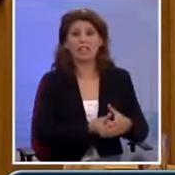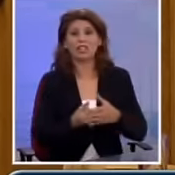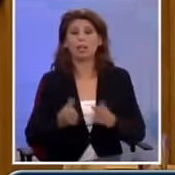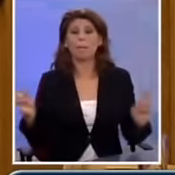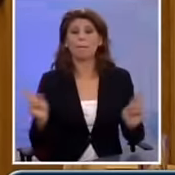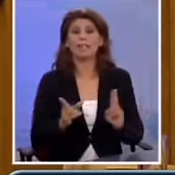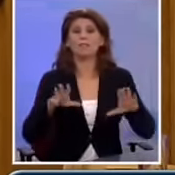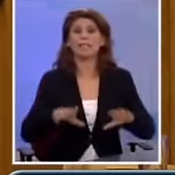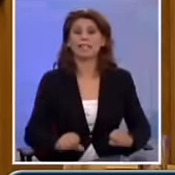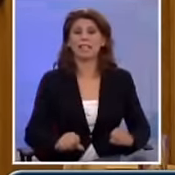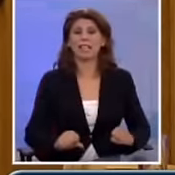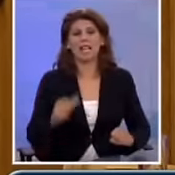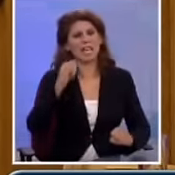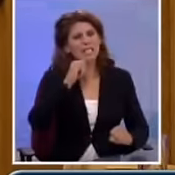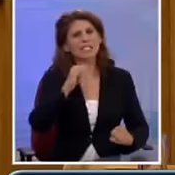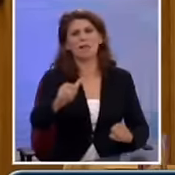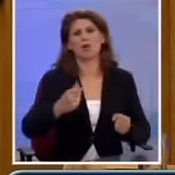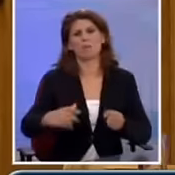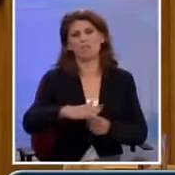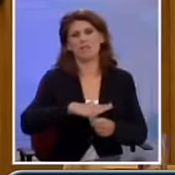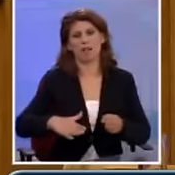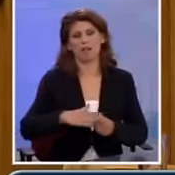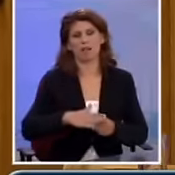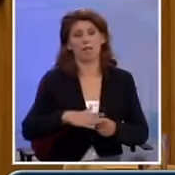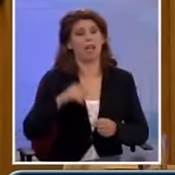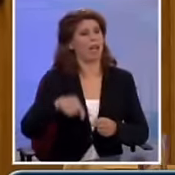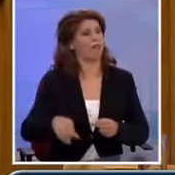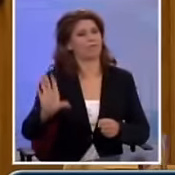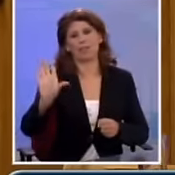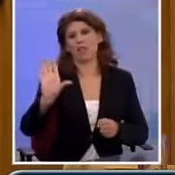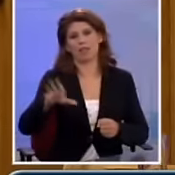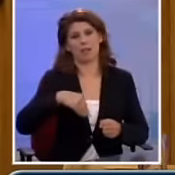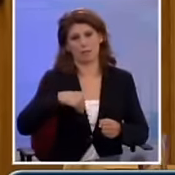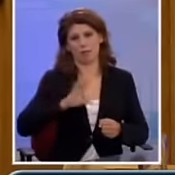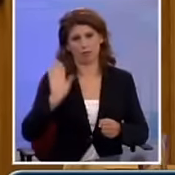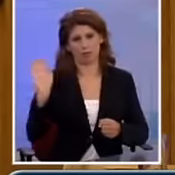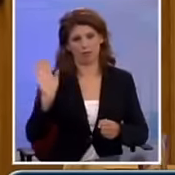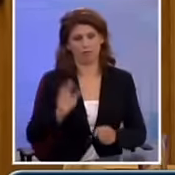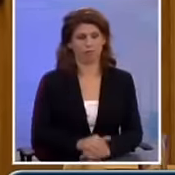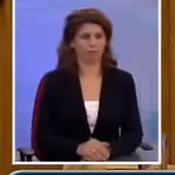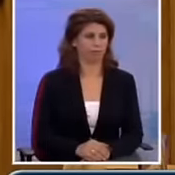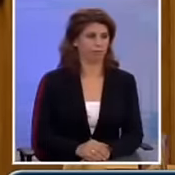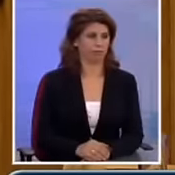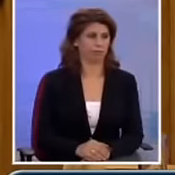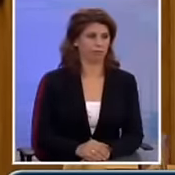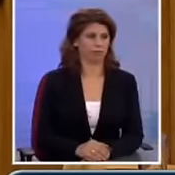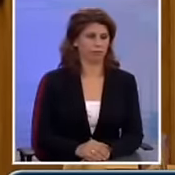περιορισμένη κυριαρχία σε μόνιμη βάση. Αυτά δεν είναι αποδεκτά.